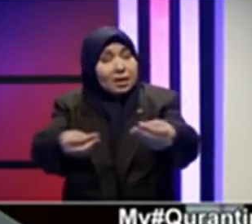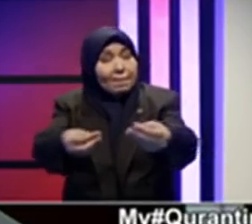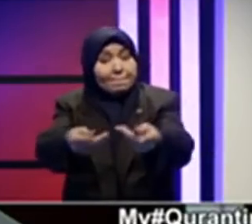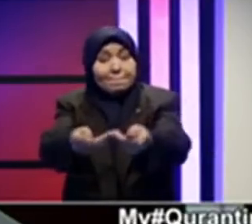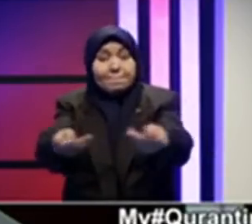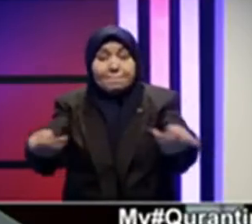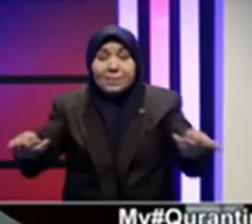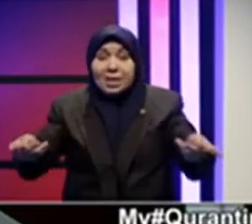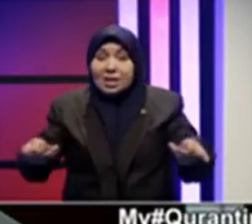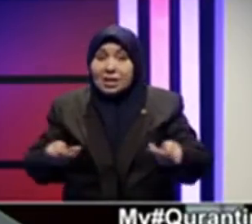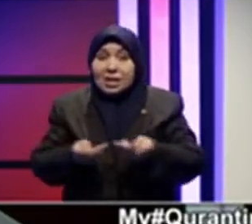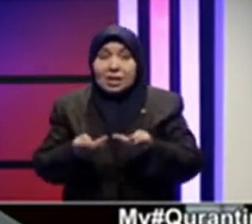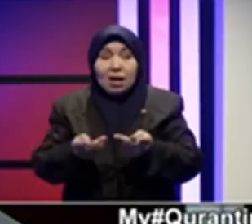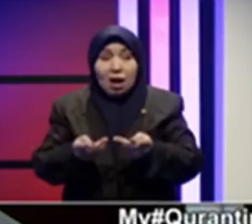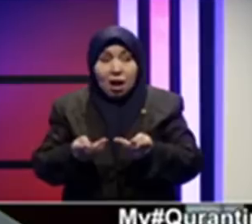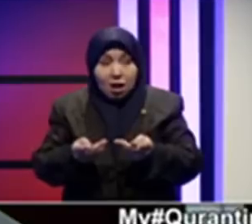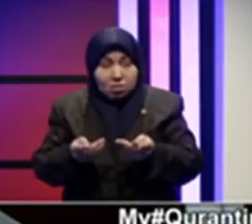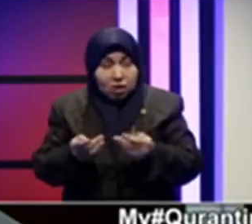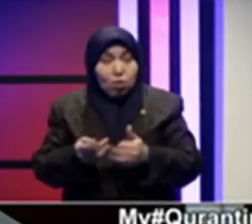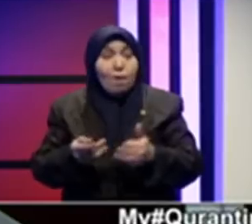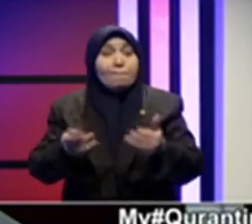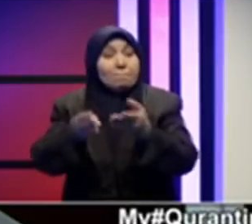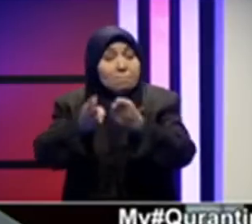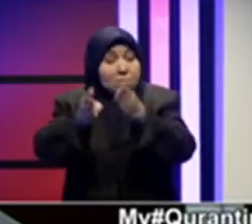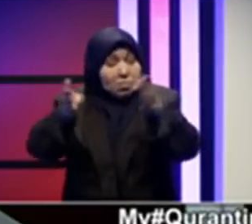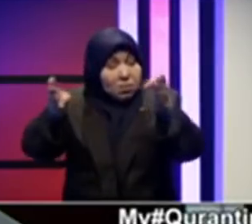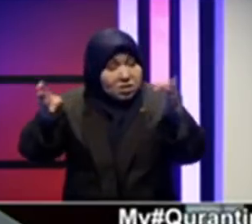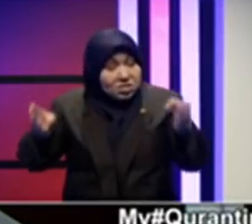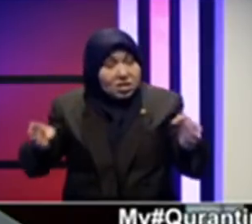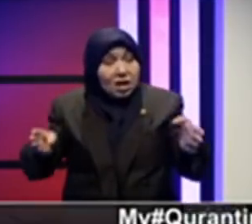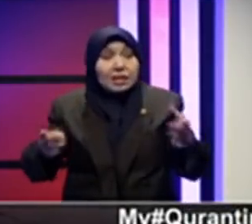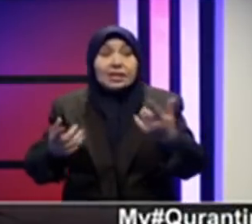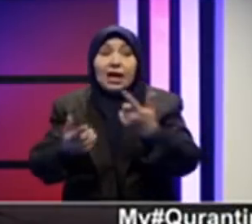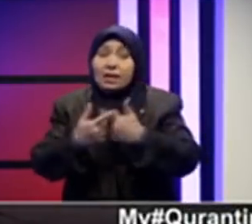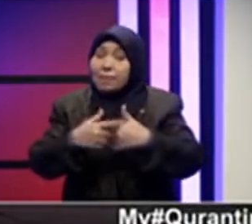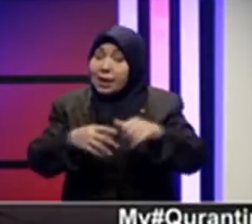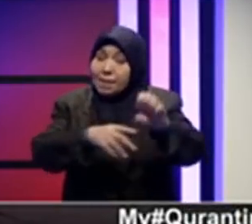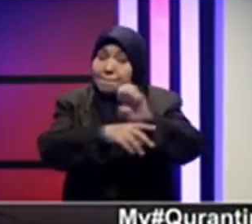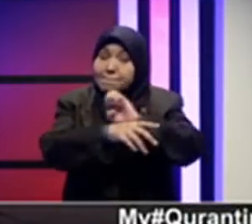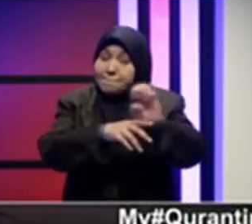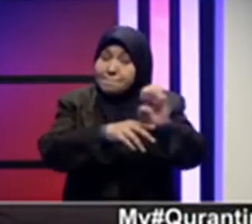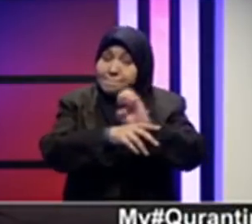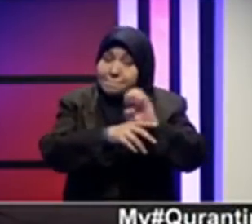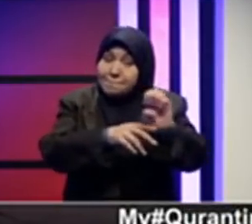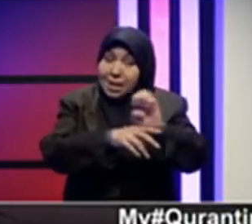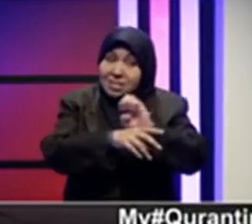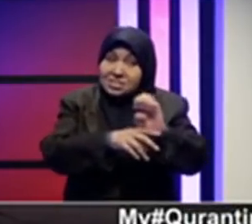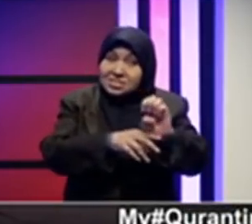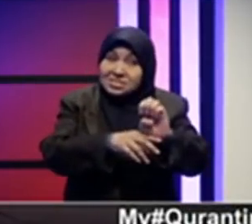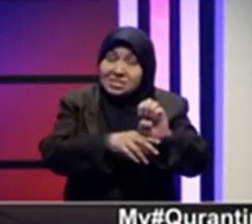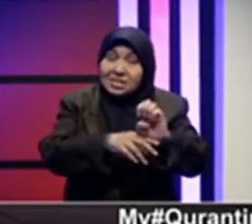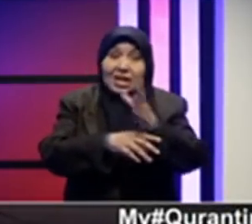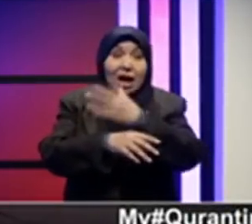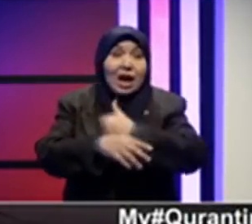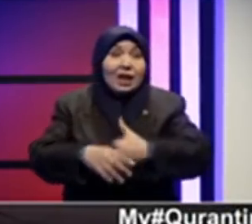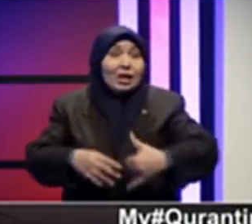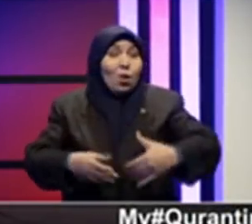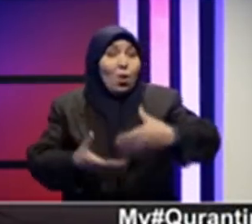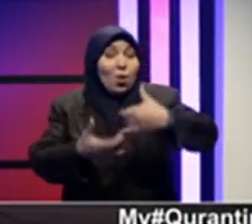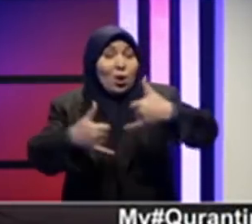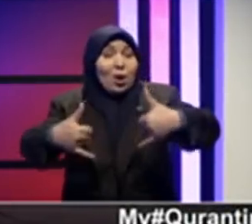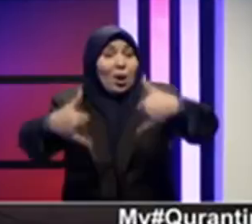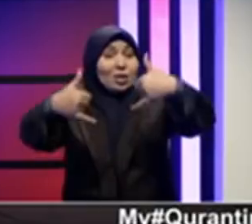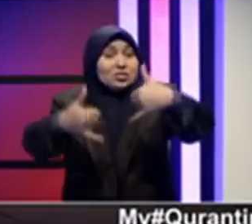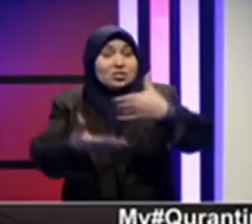ataupun talam, Ustaz. Ya, talam yang besar, min zahab, daripada emas, wa akwab, gelas-gelas minum yang besar.